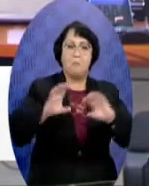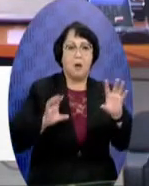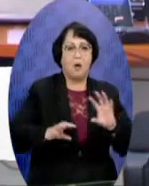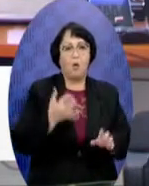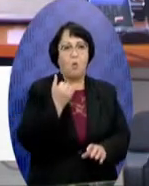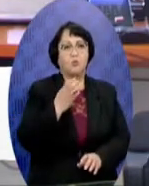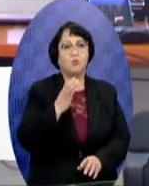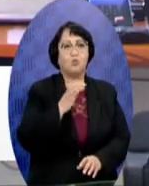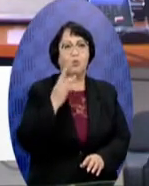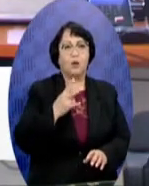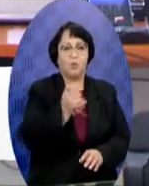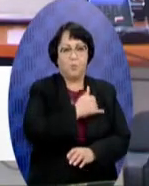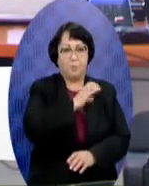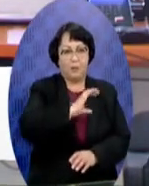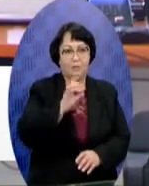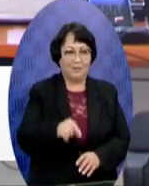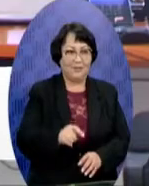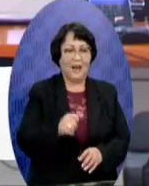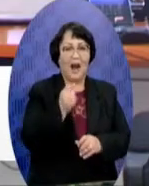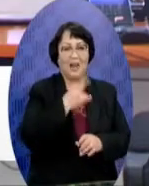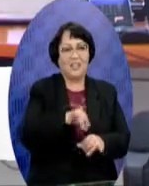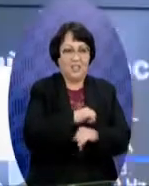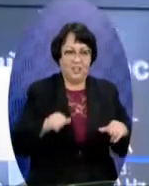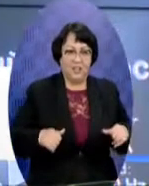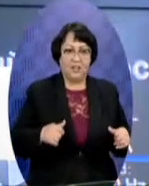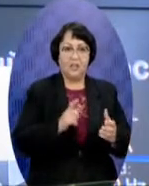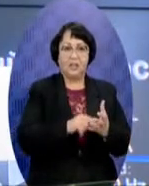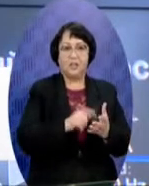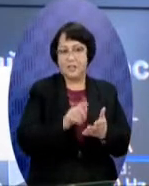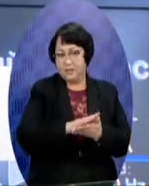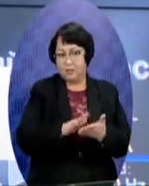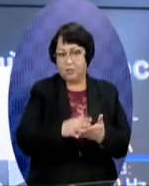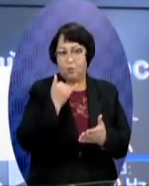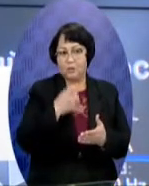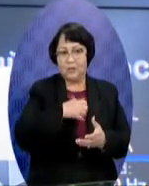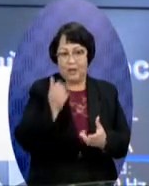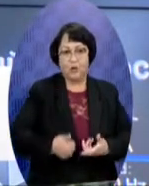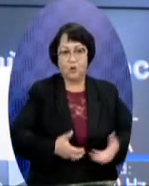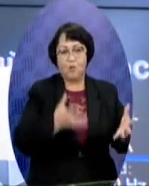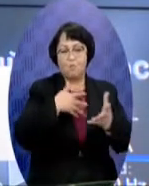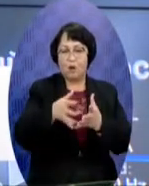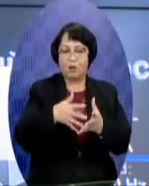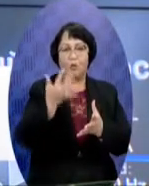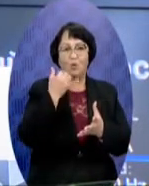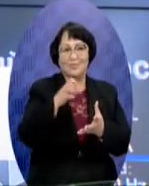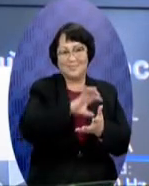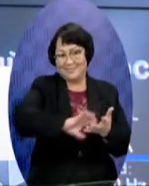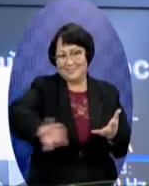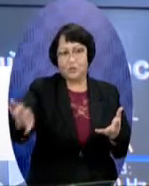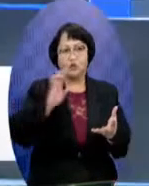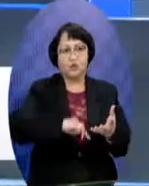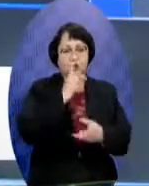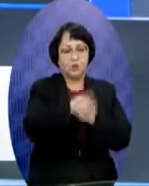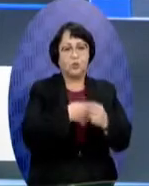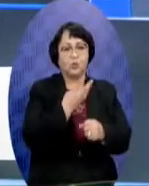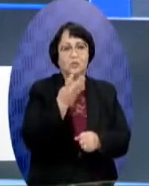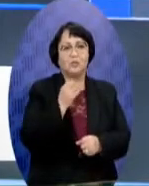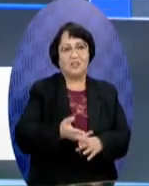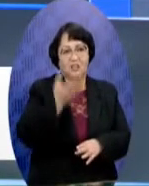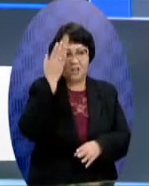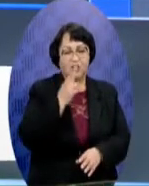суугийн удирдах газар. Тус байгууллага ард иргэдийг хэрэглээний цэвэр усаар хангаж бохир усыг татан зайлуулахын тулд жилдээ 4 саяас дээш киловатт цаг эрчим